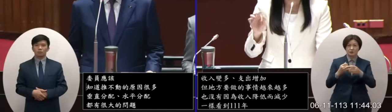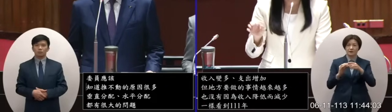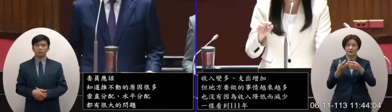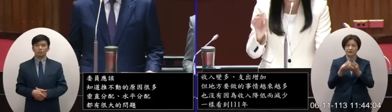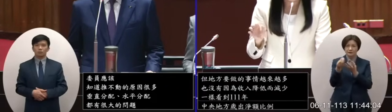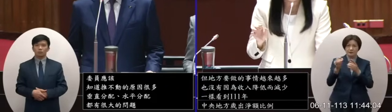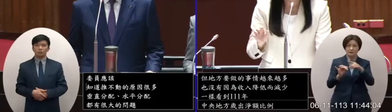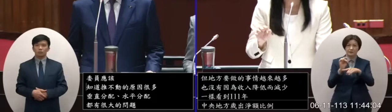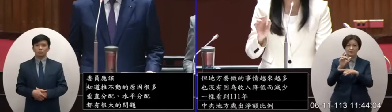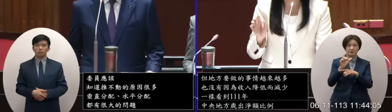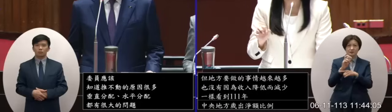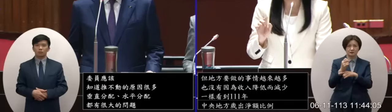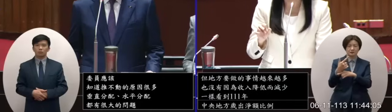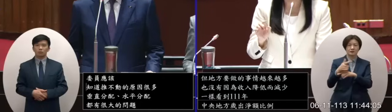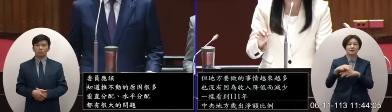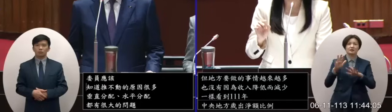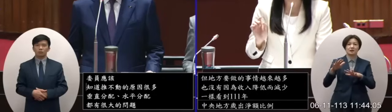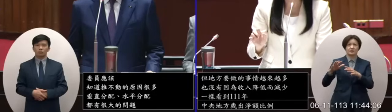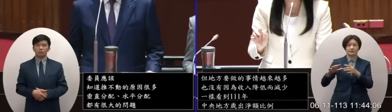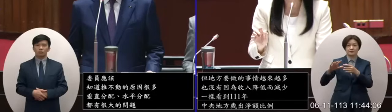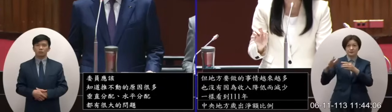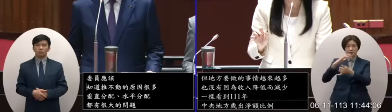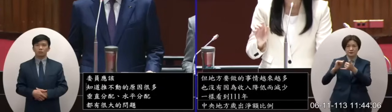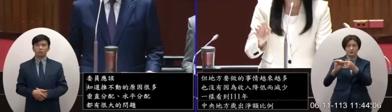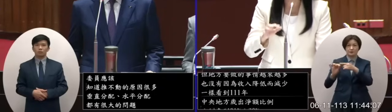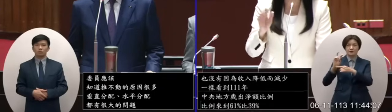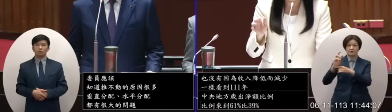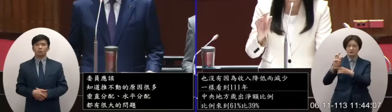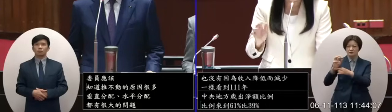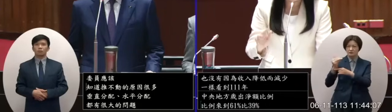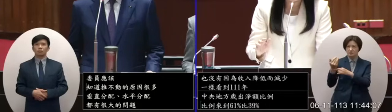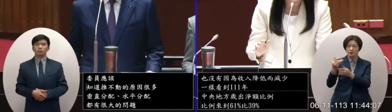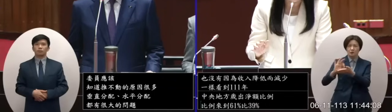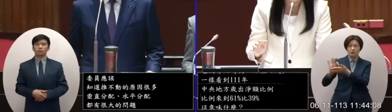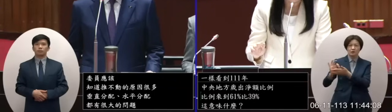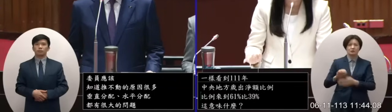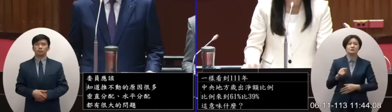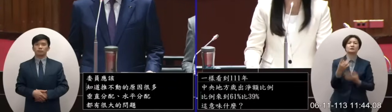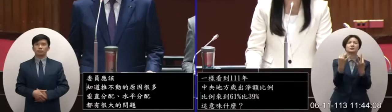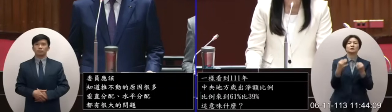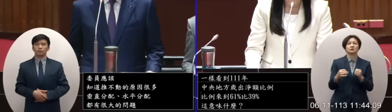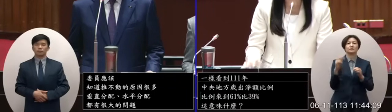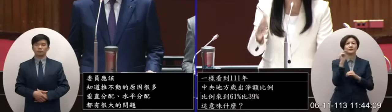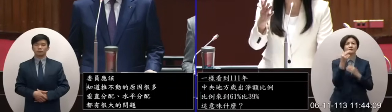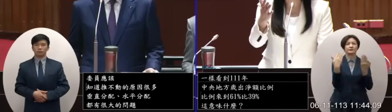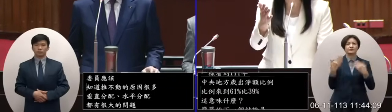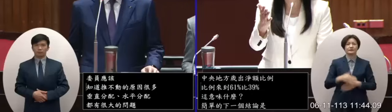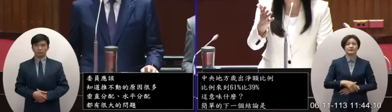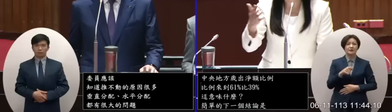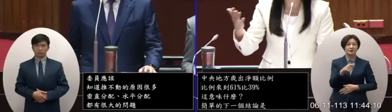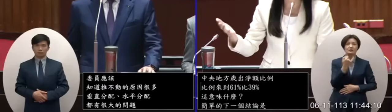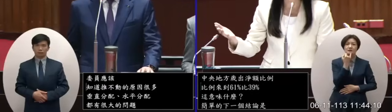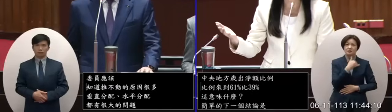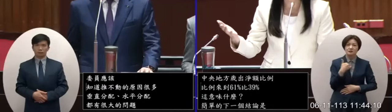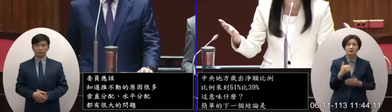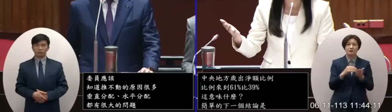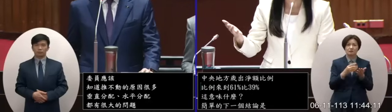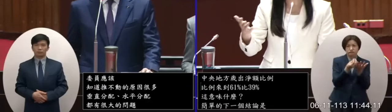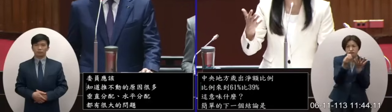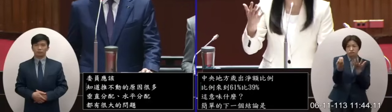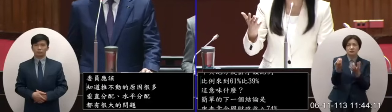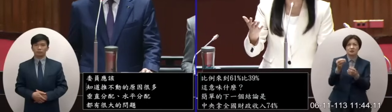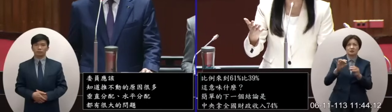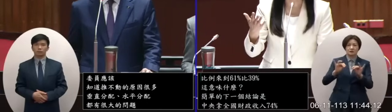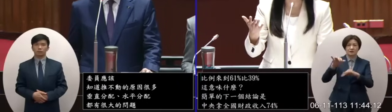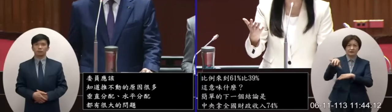26%，却要分担全国39%的一个事务哦。我觉得这个数字非常的简单嘛，所以也许您会说我有拨补地方，